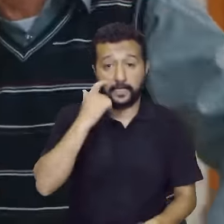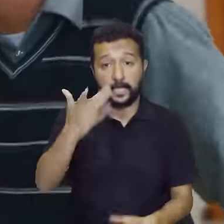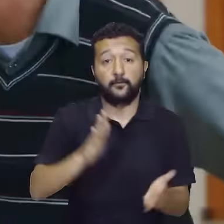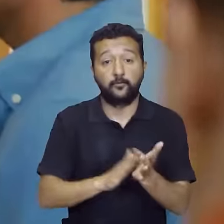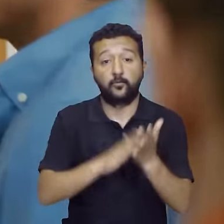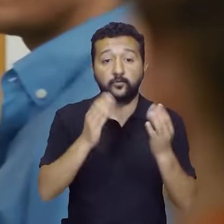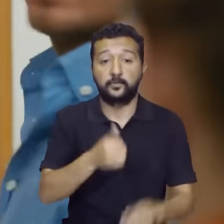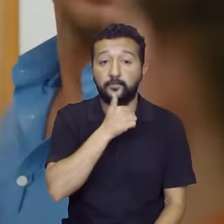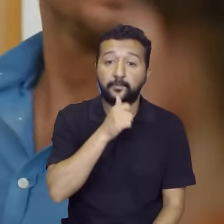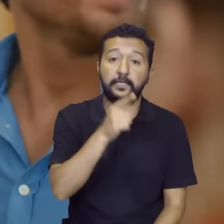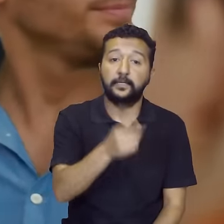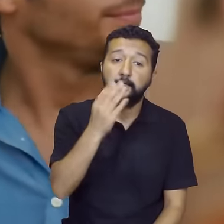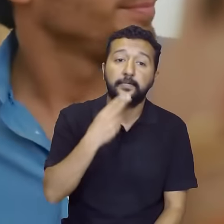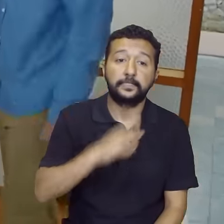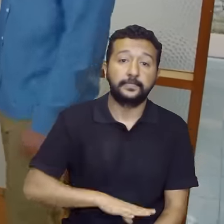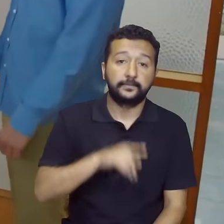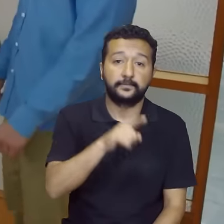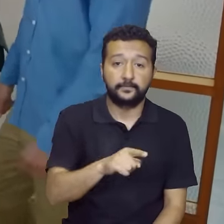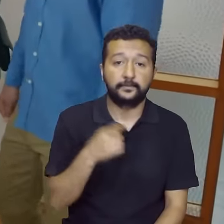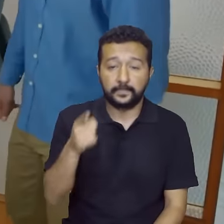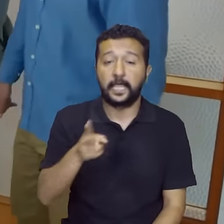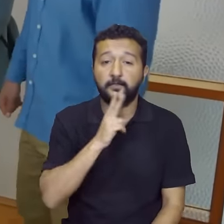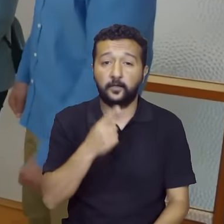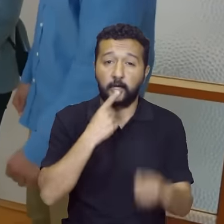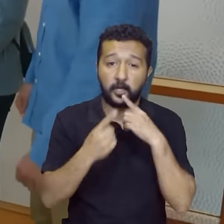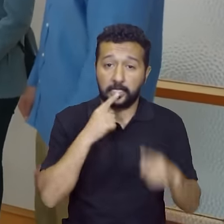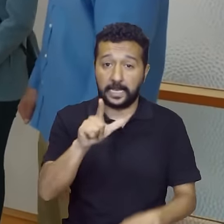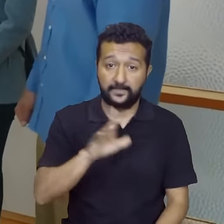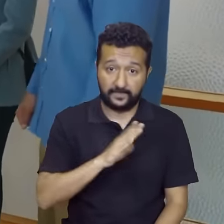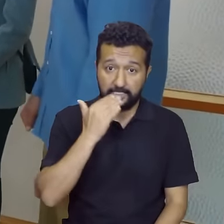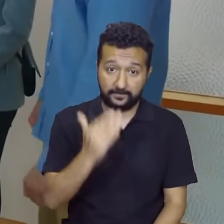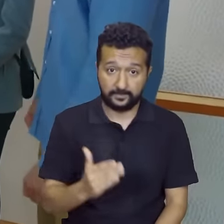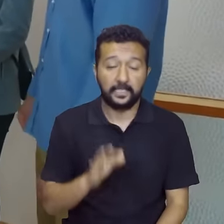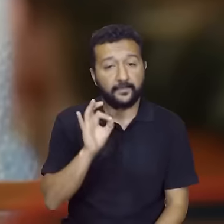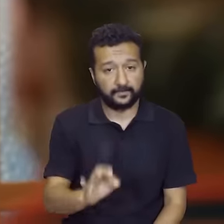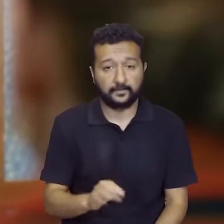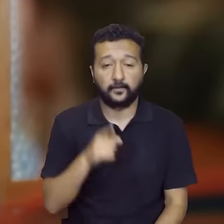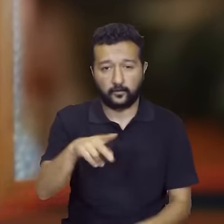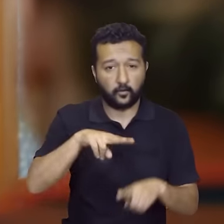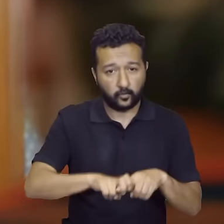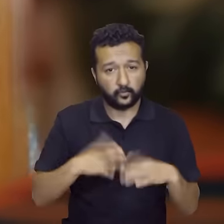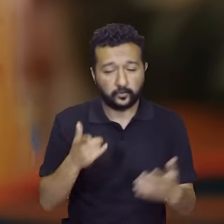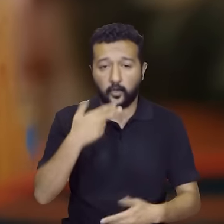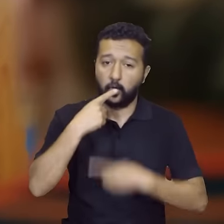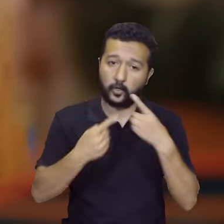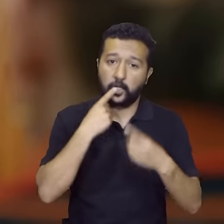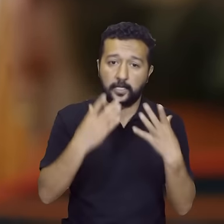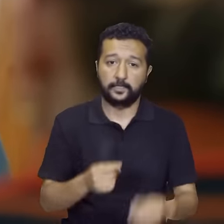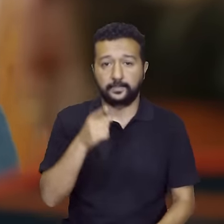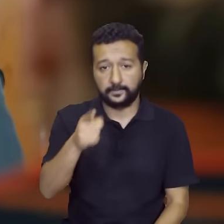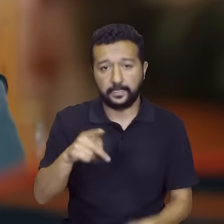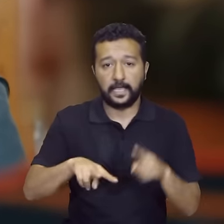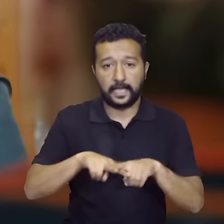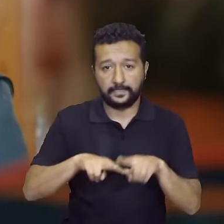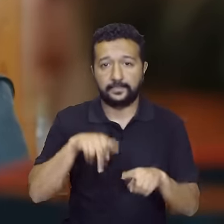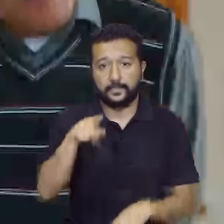uğurlu olsun. Baba. Efendim kızım. Hani en son konuşmamız gerekiyor demiştik ya. Evet. Oturursanız artık konuşalım. Sen